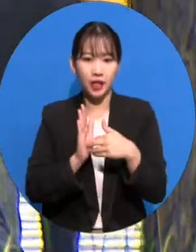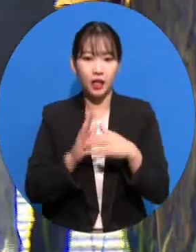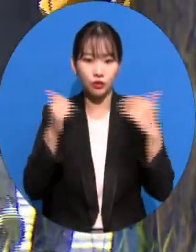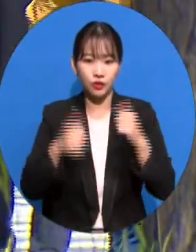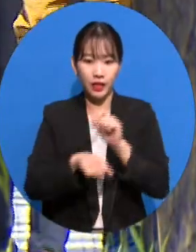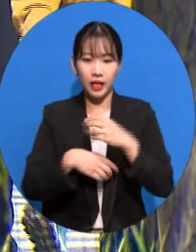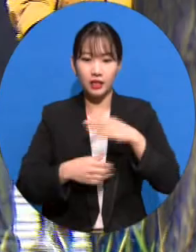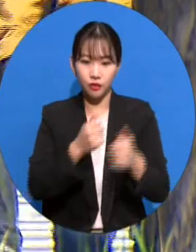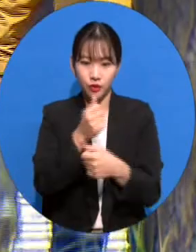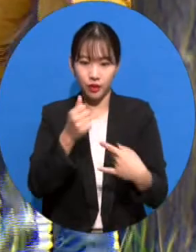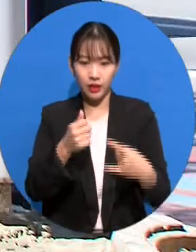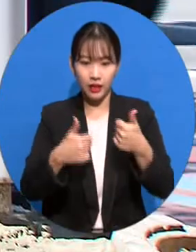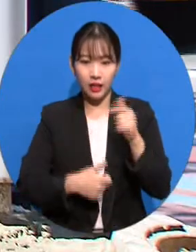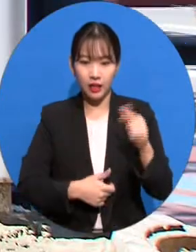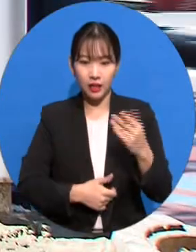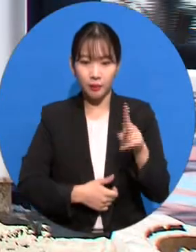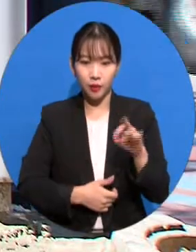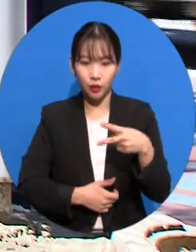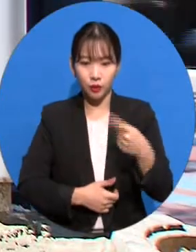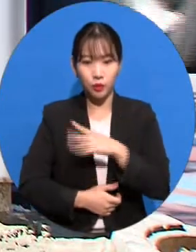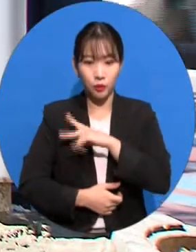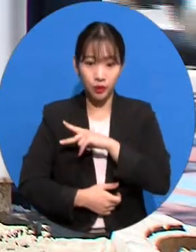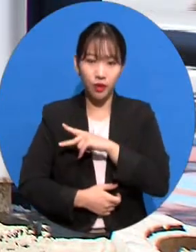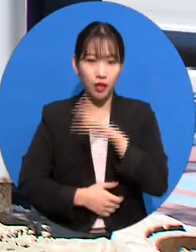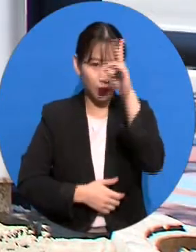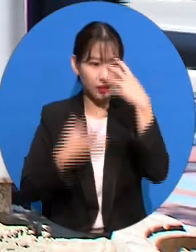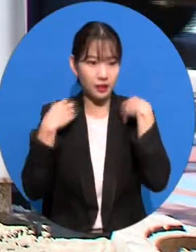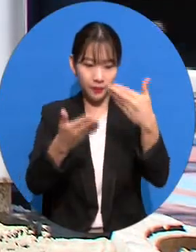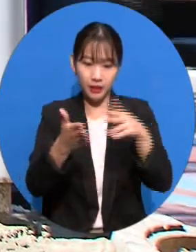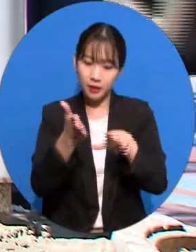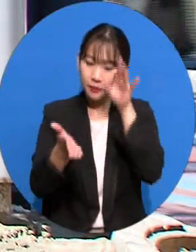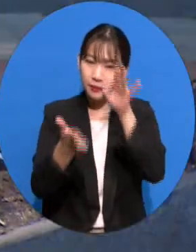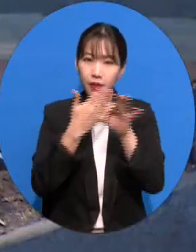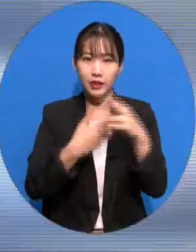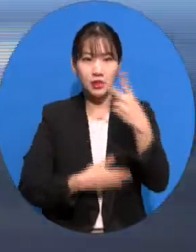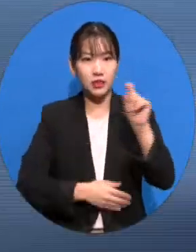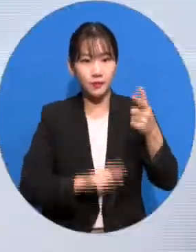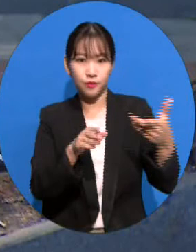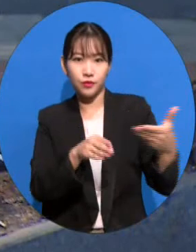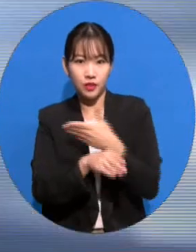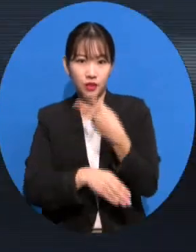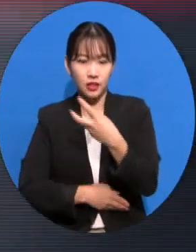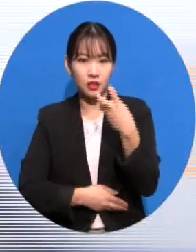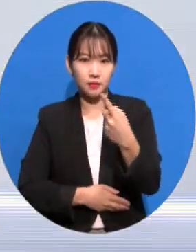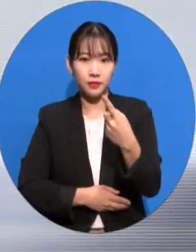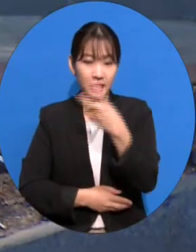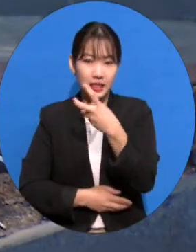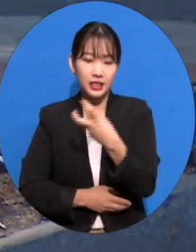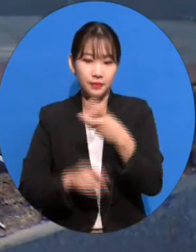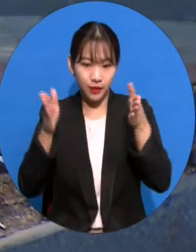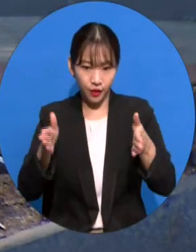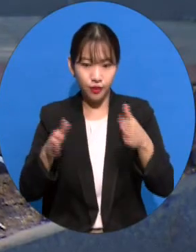국회 행정안전위원회 한병도 의원의 경찰청에서 제출받은 자료에 따르면 지난 2016년부터